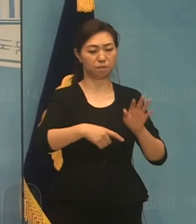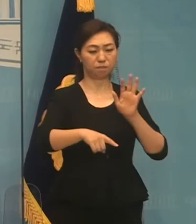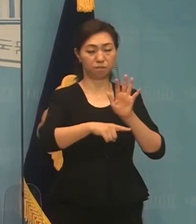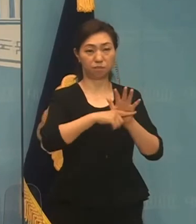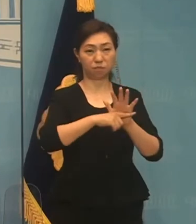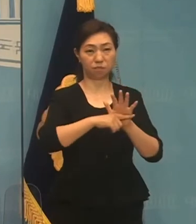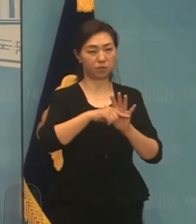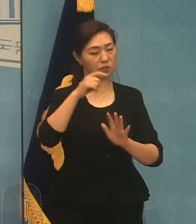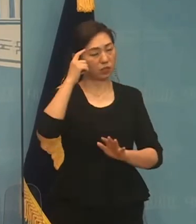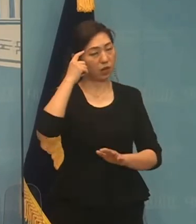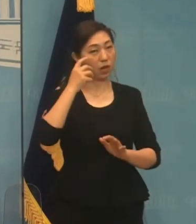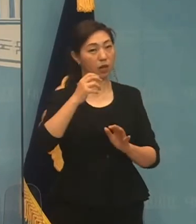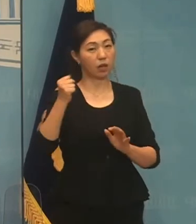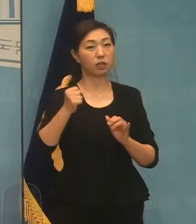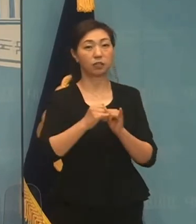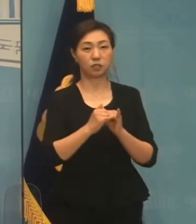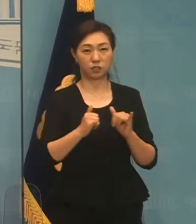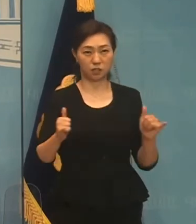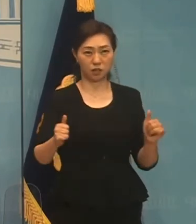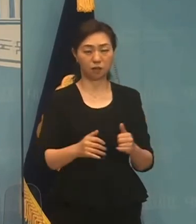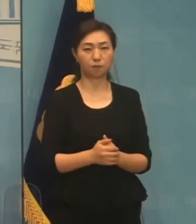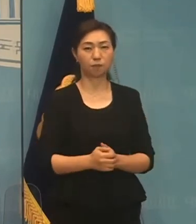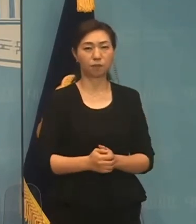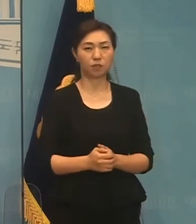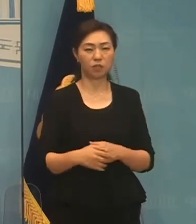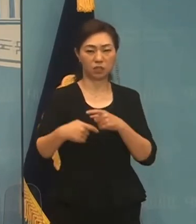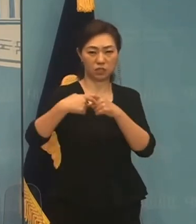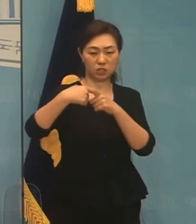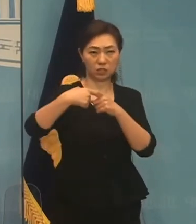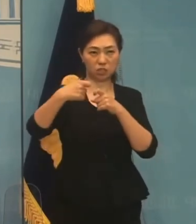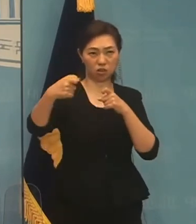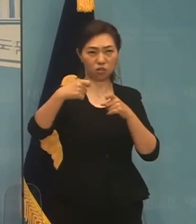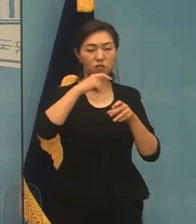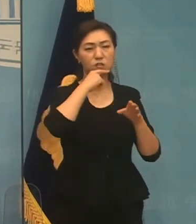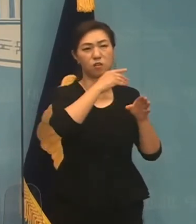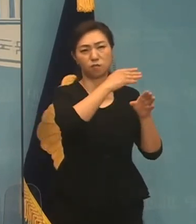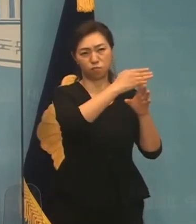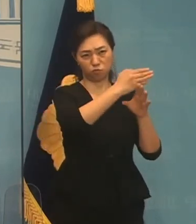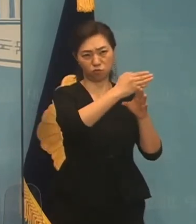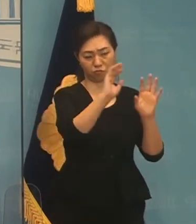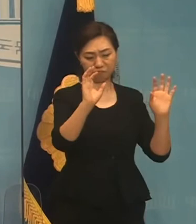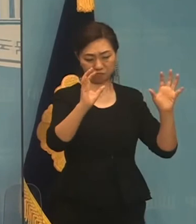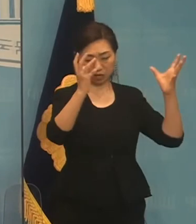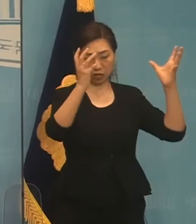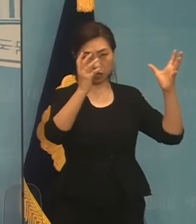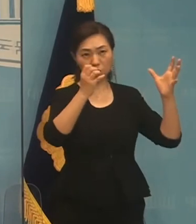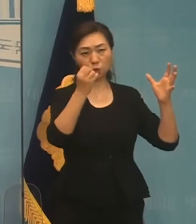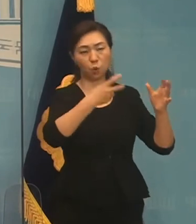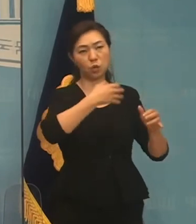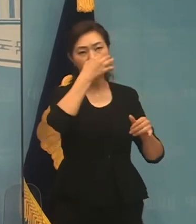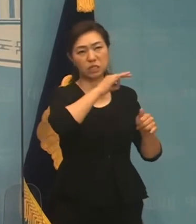적을 고모 찬양 이롭게 한